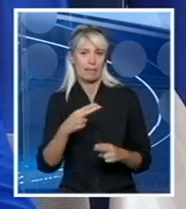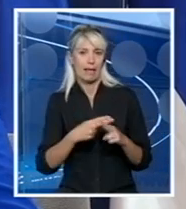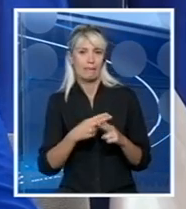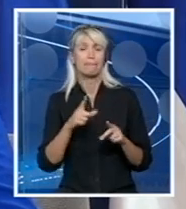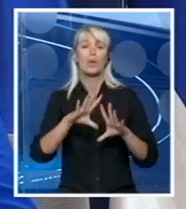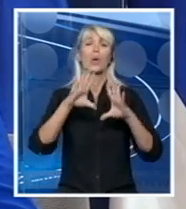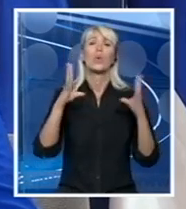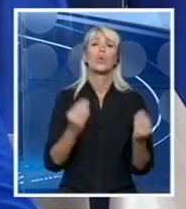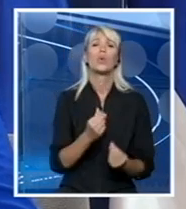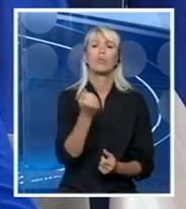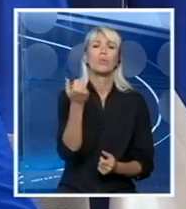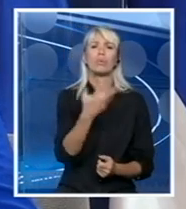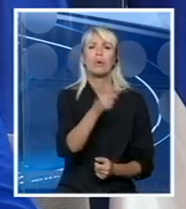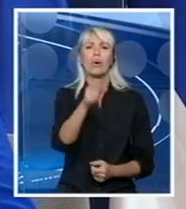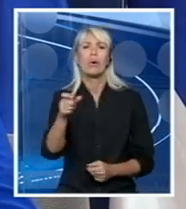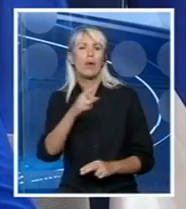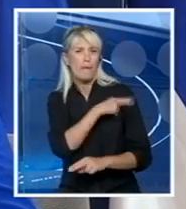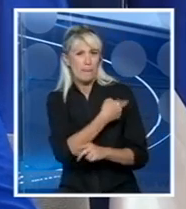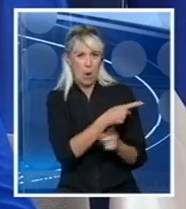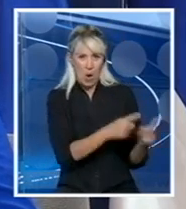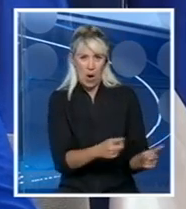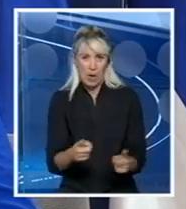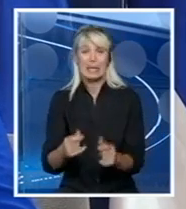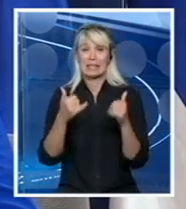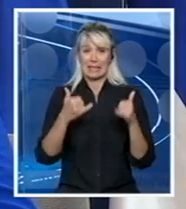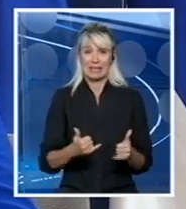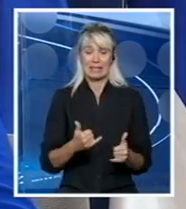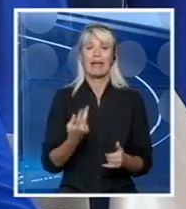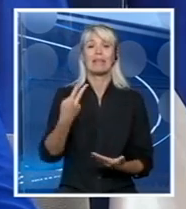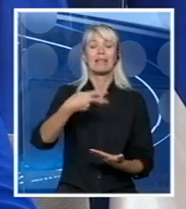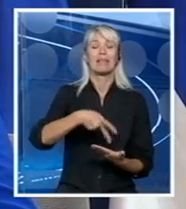broj hospitalizovanih pacijenata u ovom momentu jeste